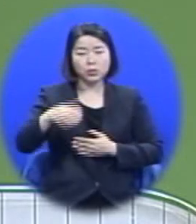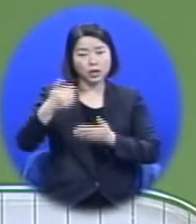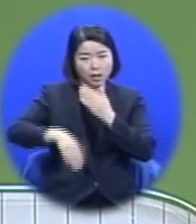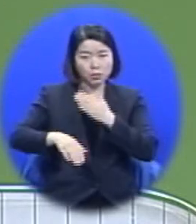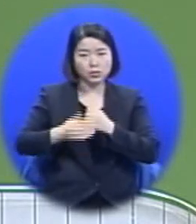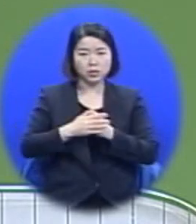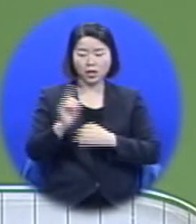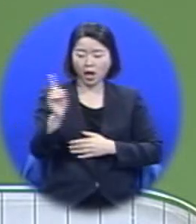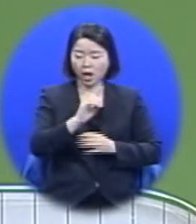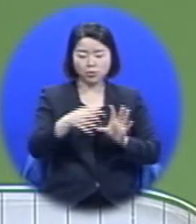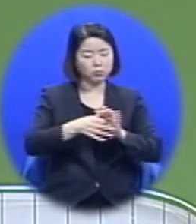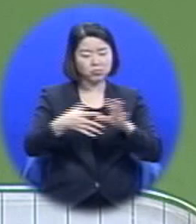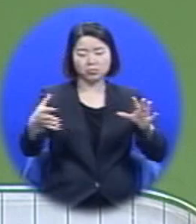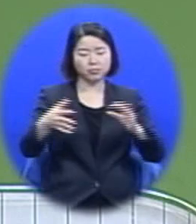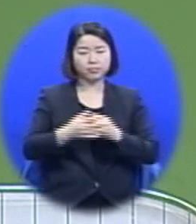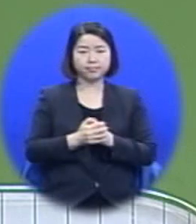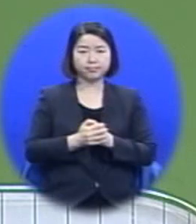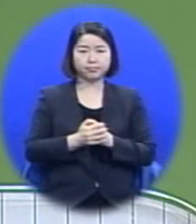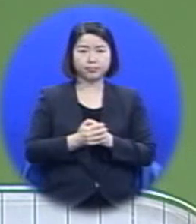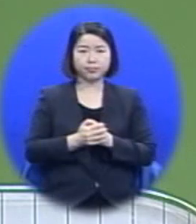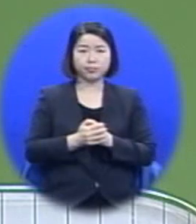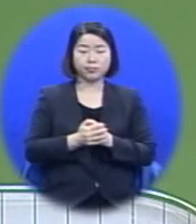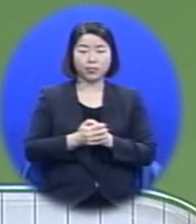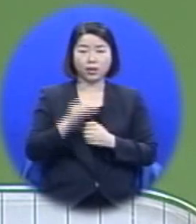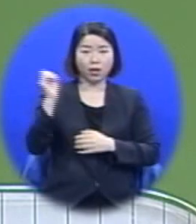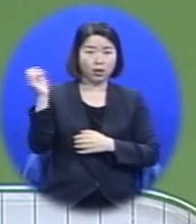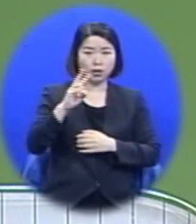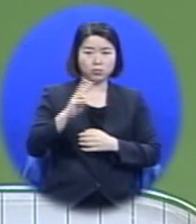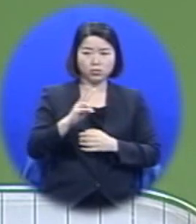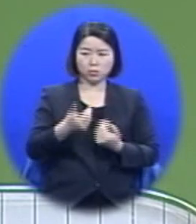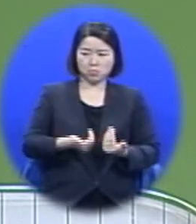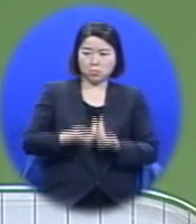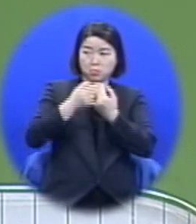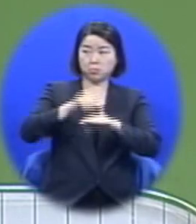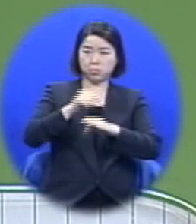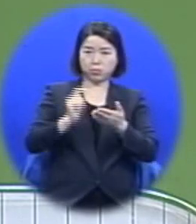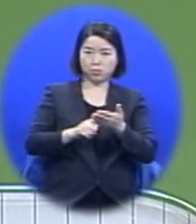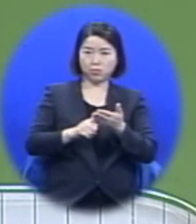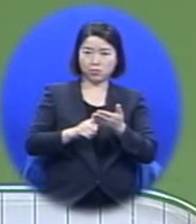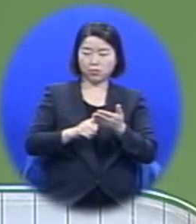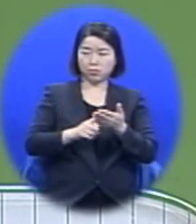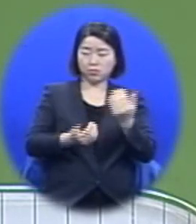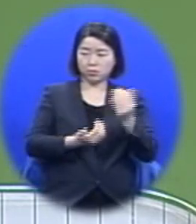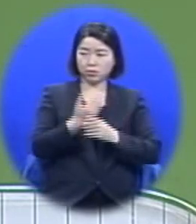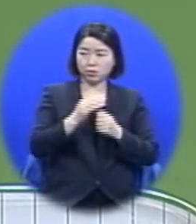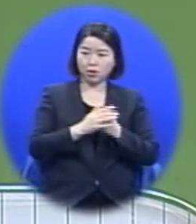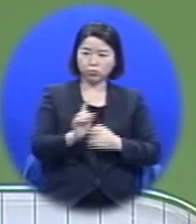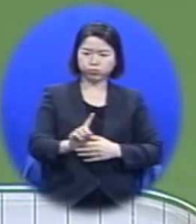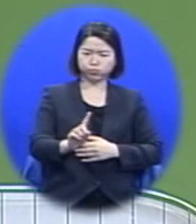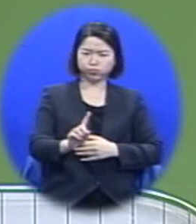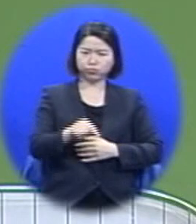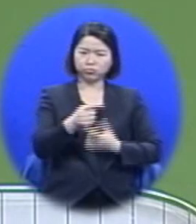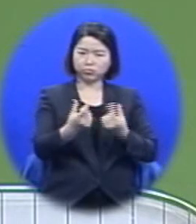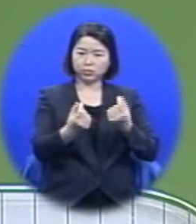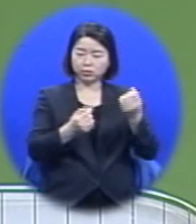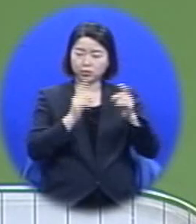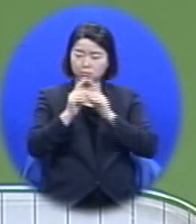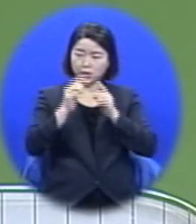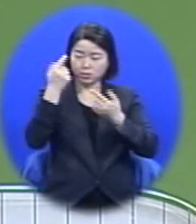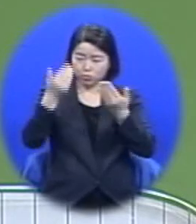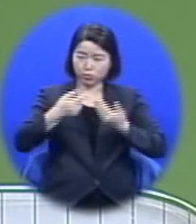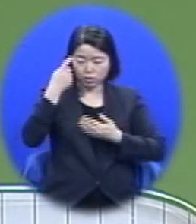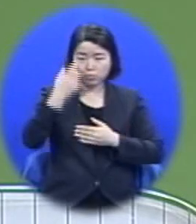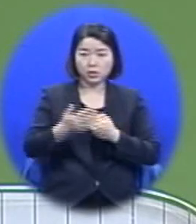관심이 없어질 겁니다 갑자기 반발 씀이 생겼어요 무슨 그런 말씀을 하십니까